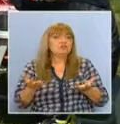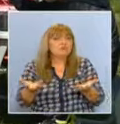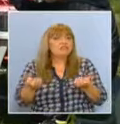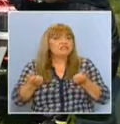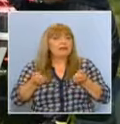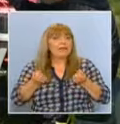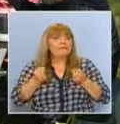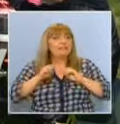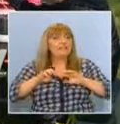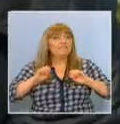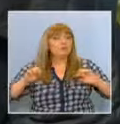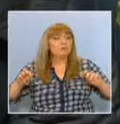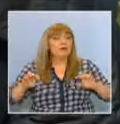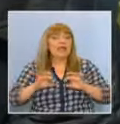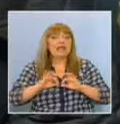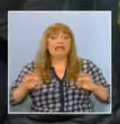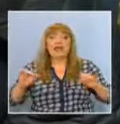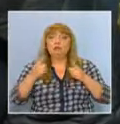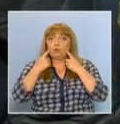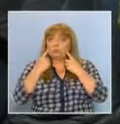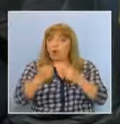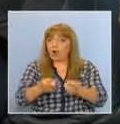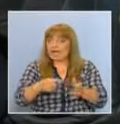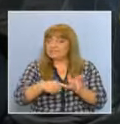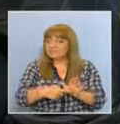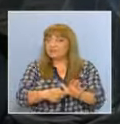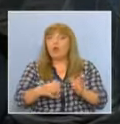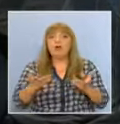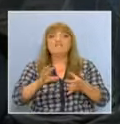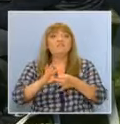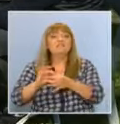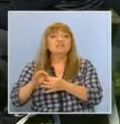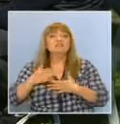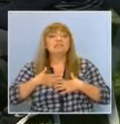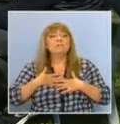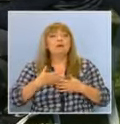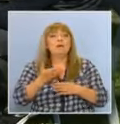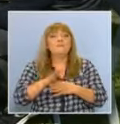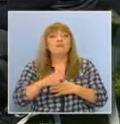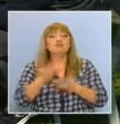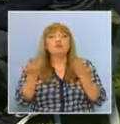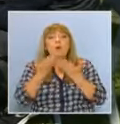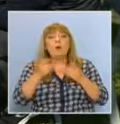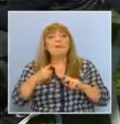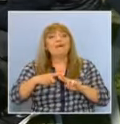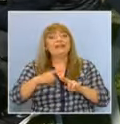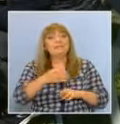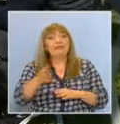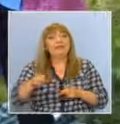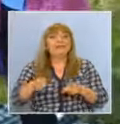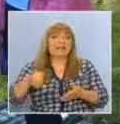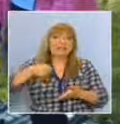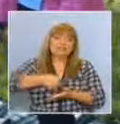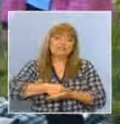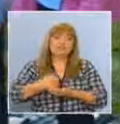реално им показваме колко връзки има между отделните предмети и така, разбира се, по-лесно затвърждават своите знания. По